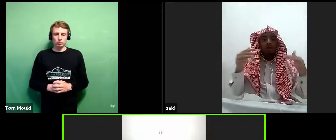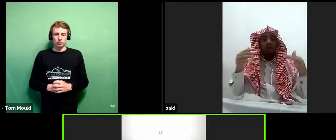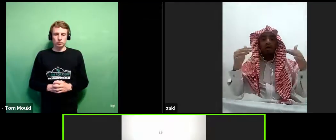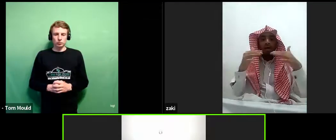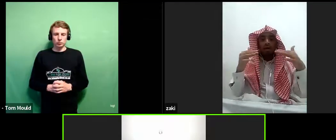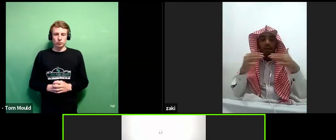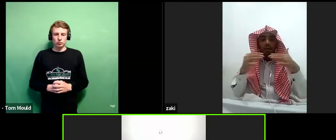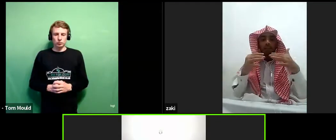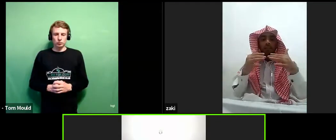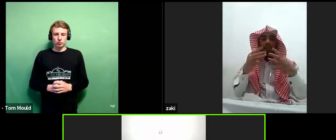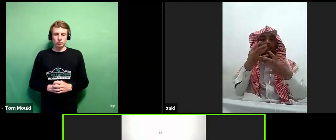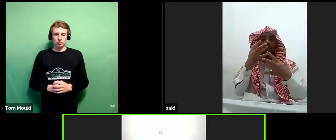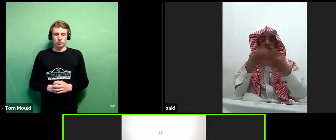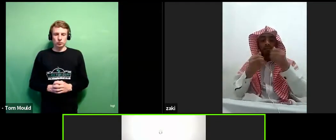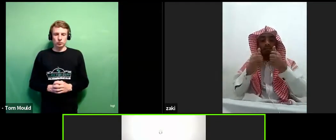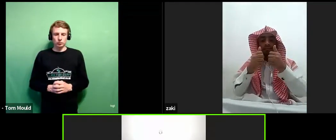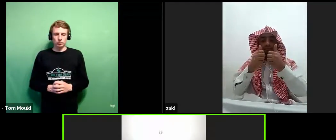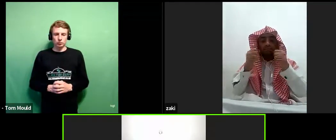واليتامى